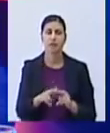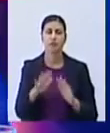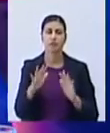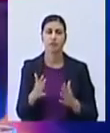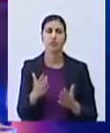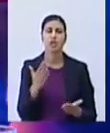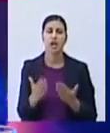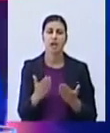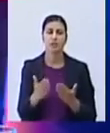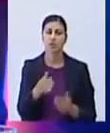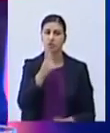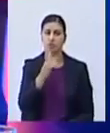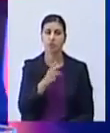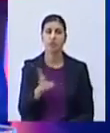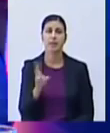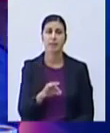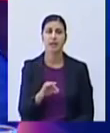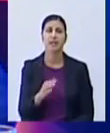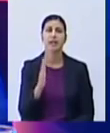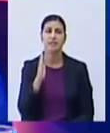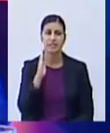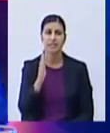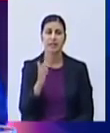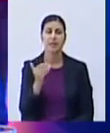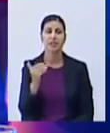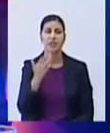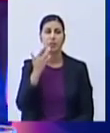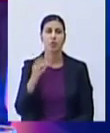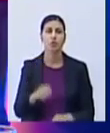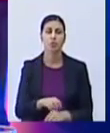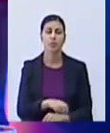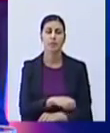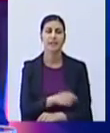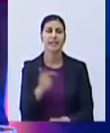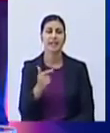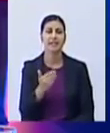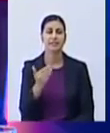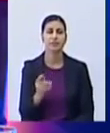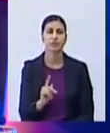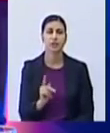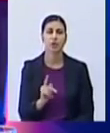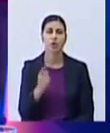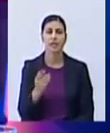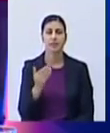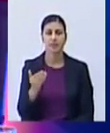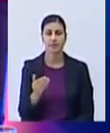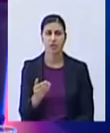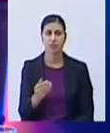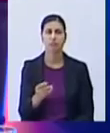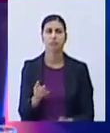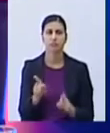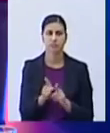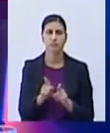ალბათ შეუძლებელია, მაგრამ იქნება თქვენი პოლიტიკური პარტია გარანტი იმისა, რომ ერთი მხრივ მიიტანთ